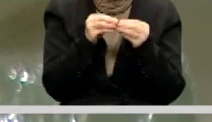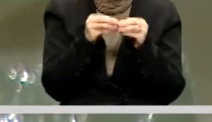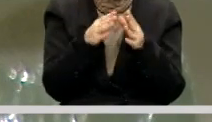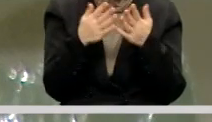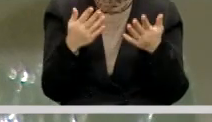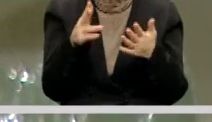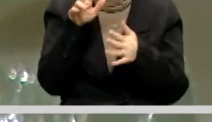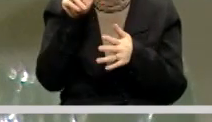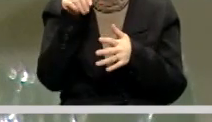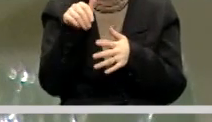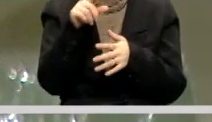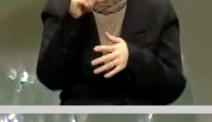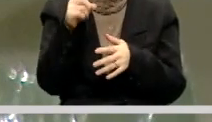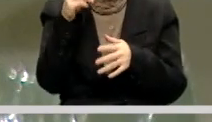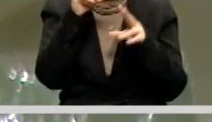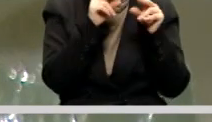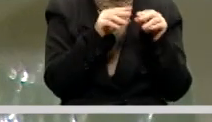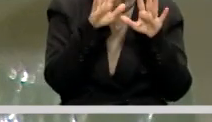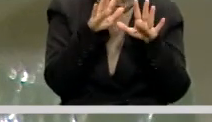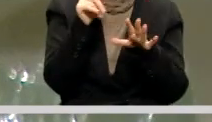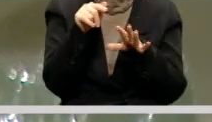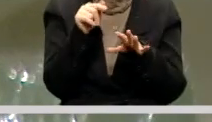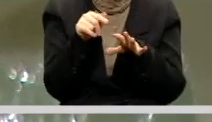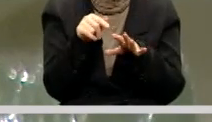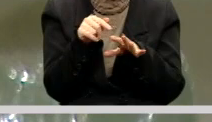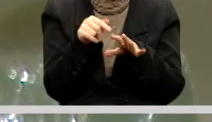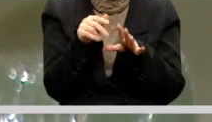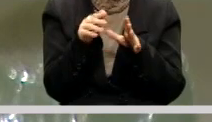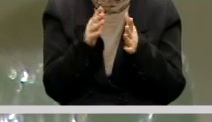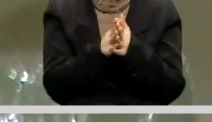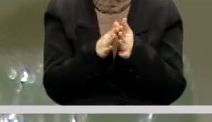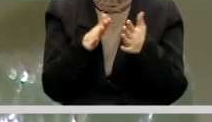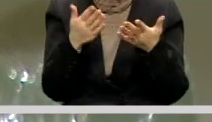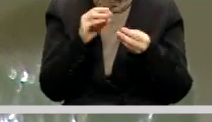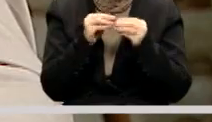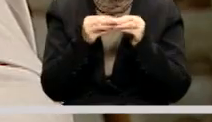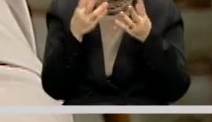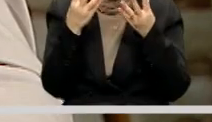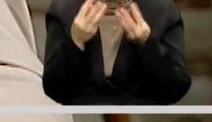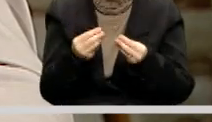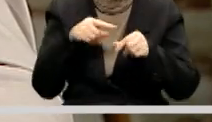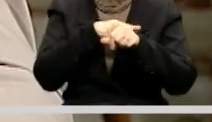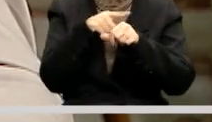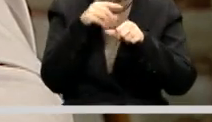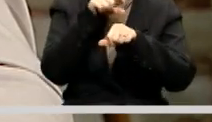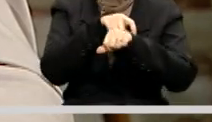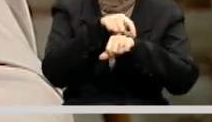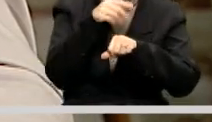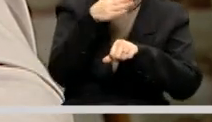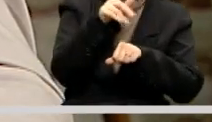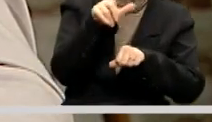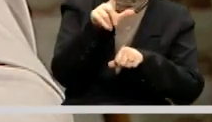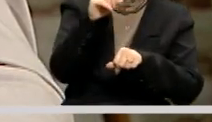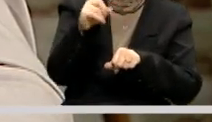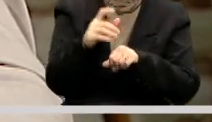müdür mesela asıl? Mesela 3 gün uyku problemi yaşıyorsam ki bu problem nasıl bir problem mesela? Şimdi uyku problemini